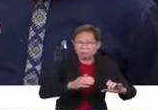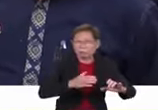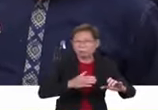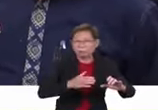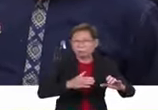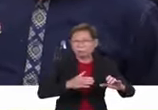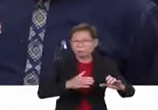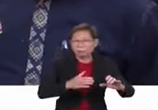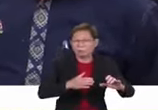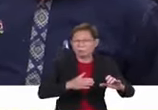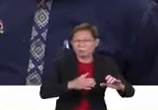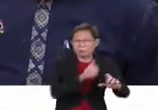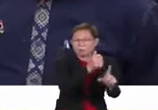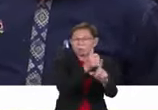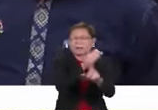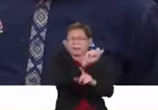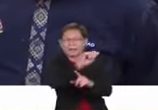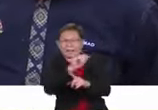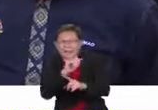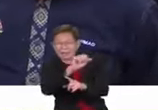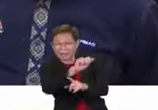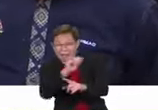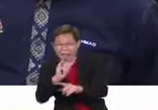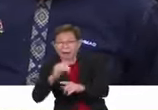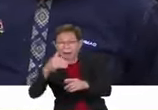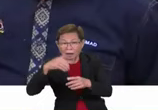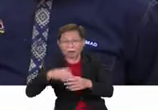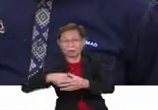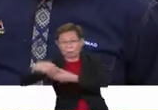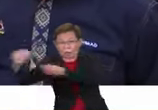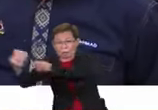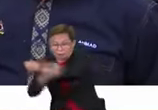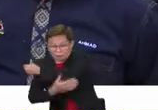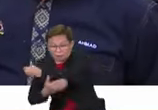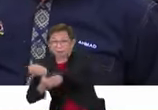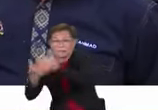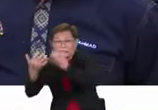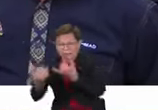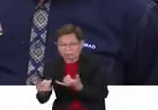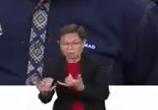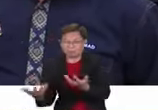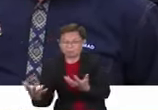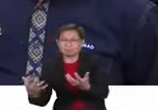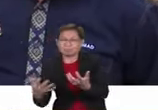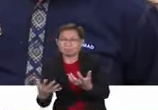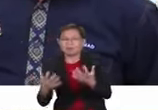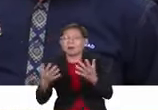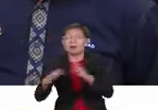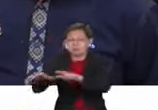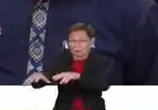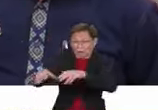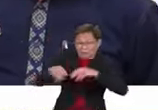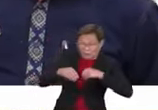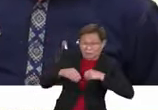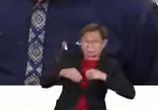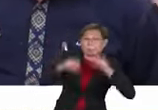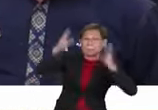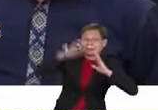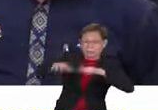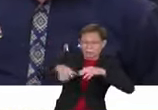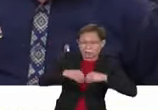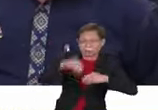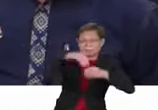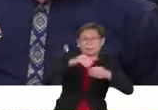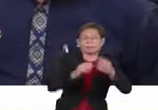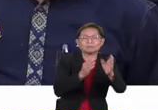automation yang ada pada negara luar yang sedang diadop di oleh negara kita melalui dalam